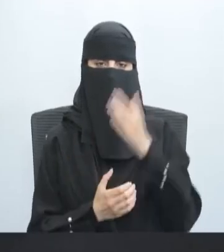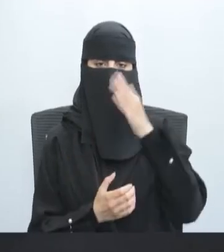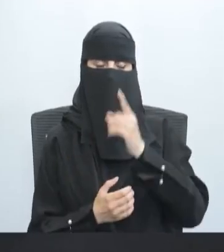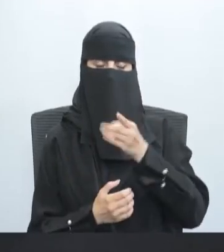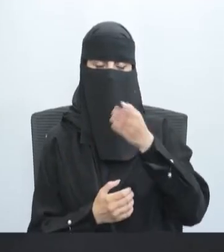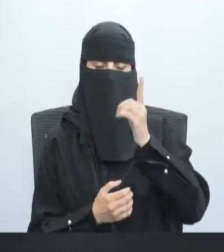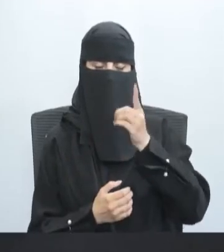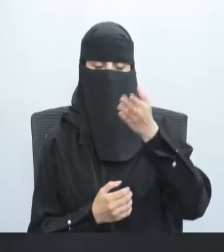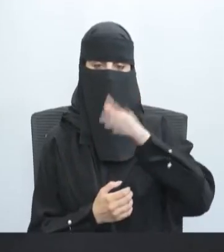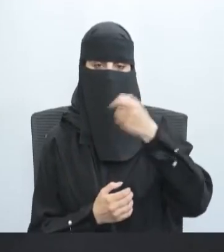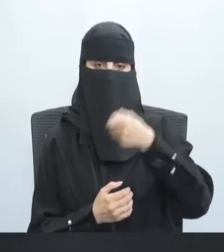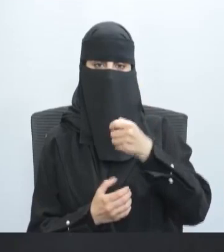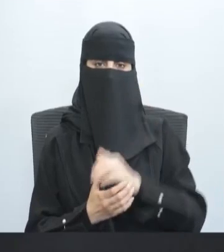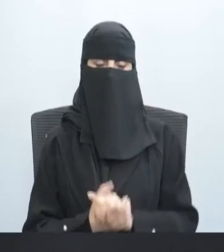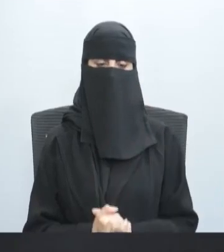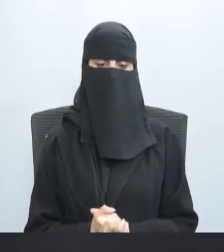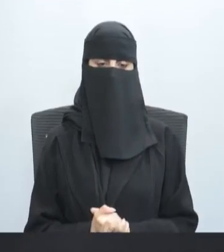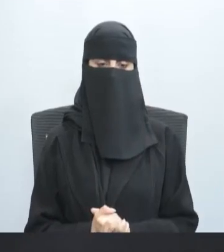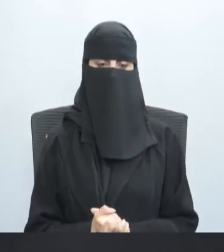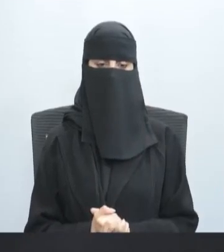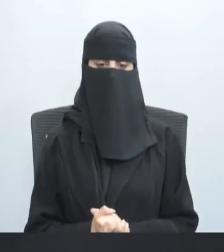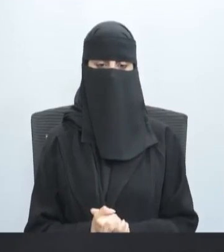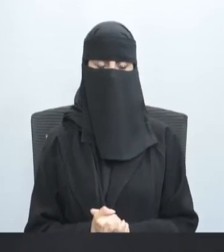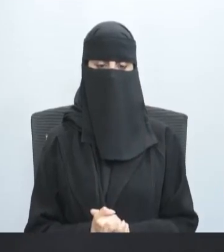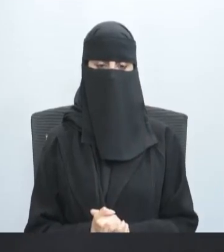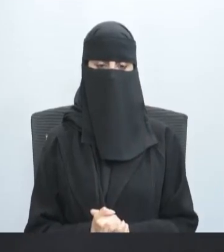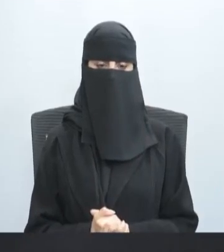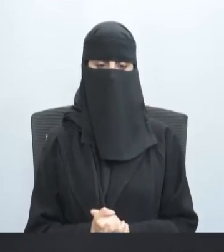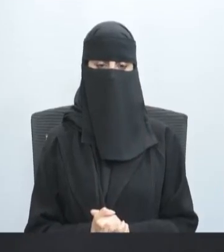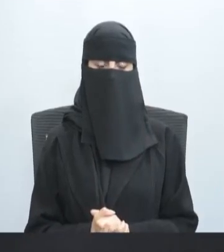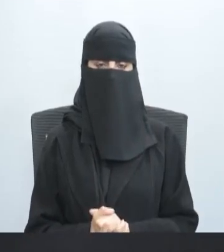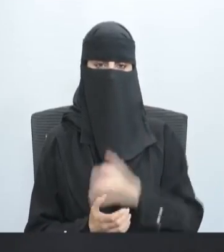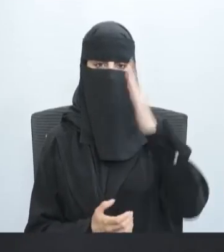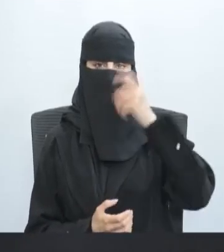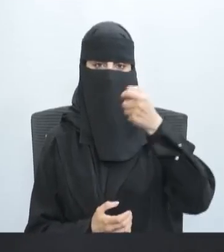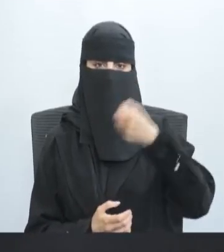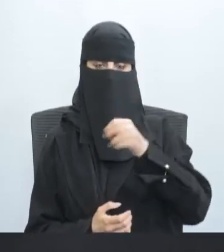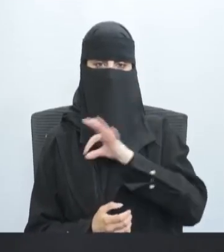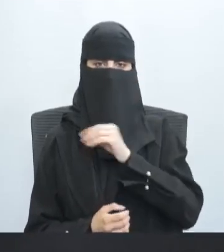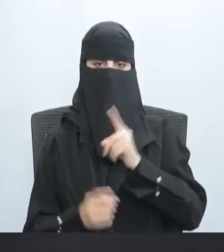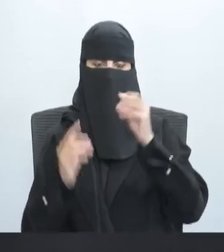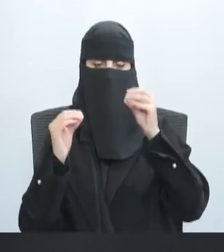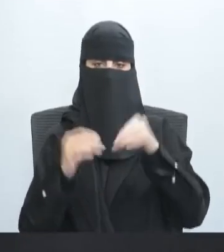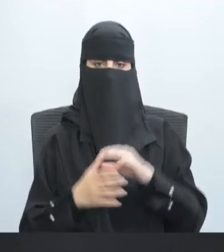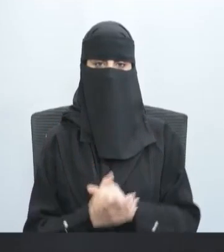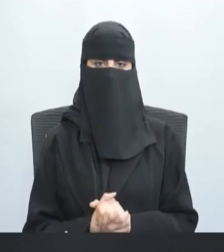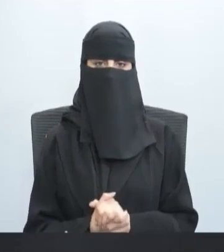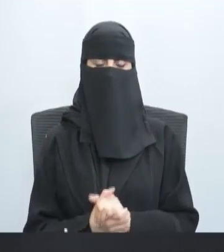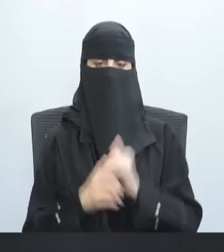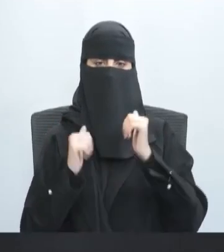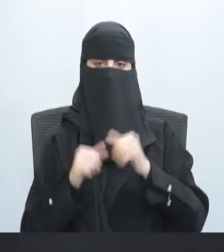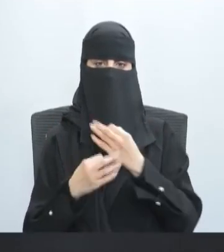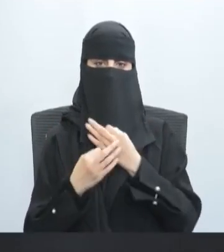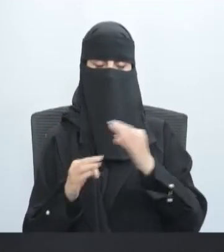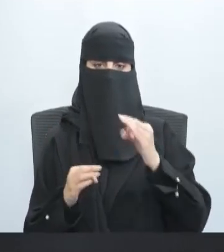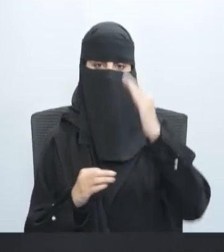عليه وعلى اله وصحبه افضل الصلاه واتم التسليم السلام عليكم ورحمه الله وبركاته مرحبا بكم